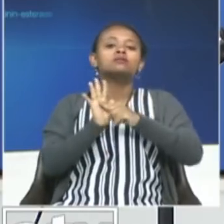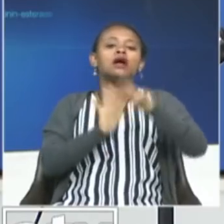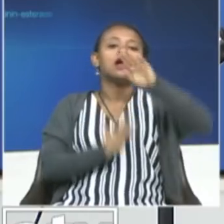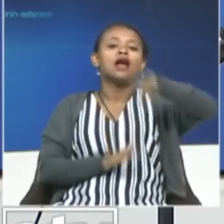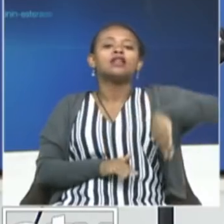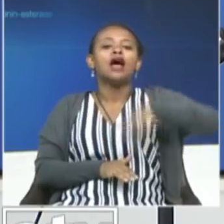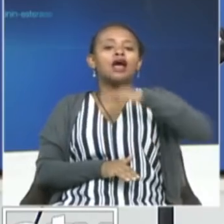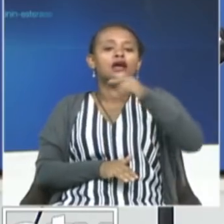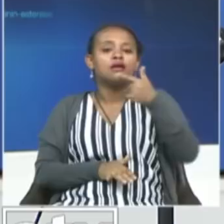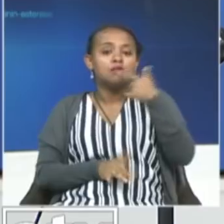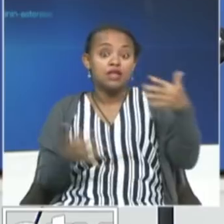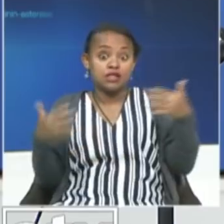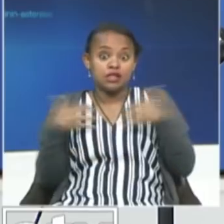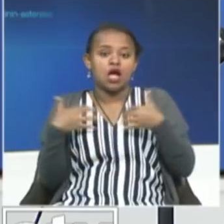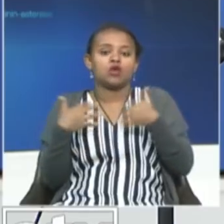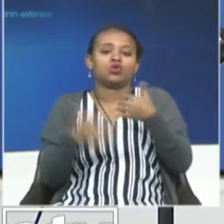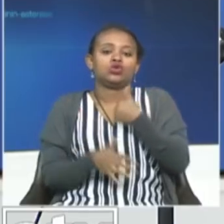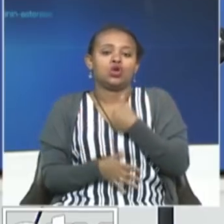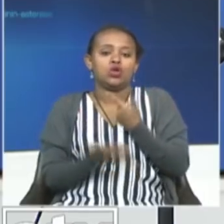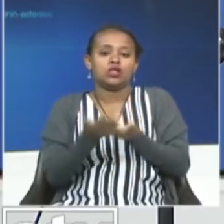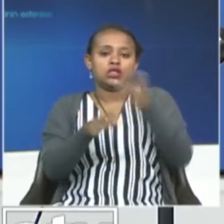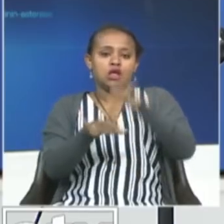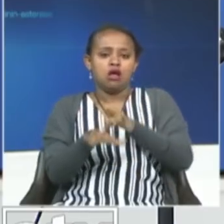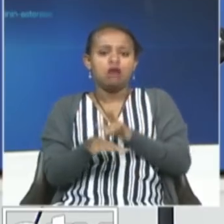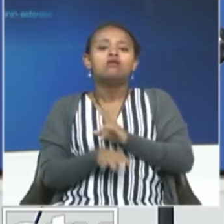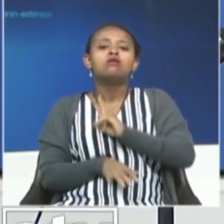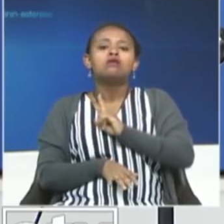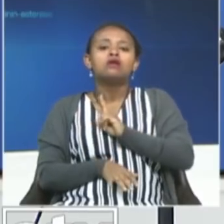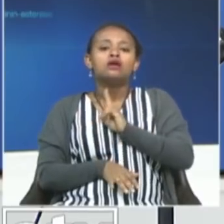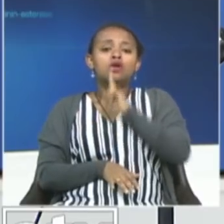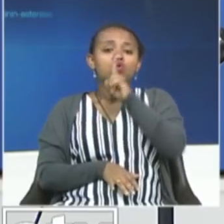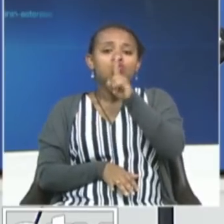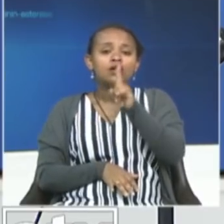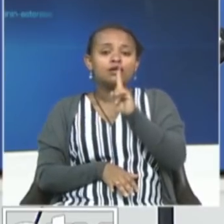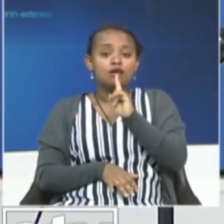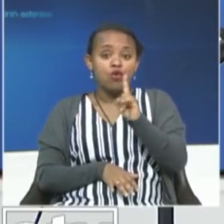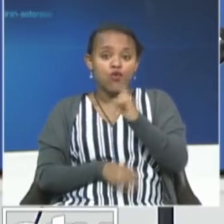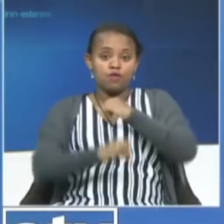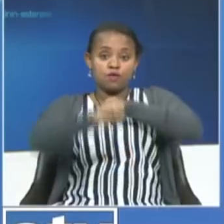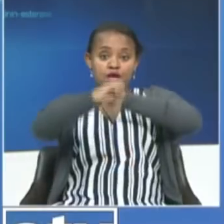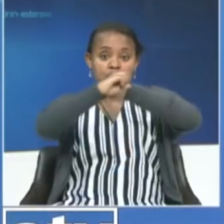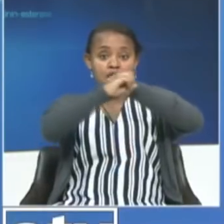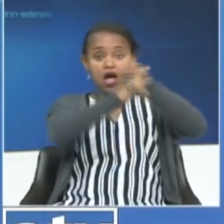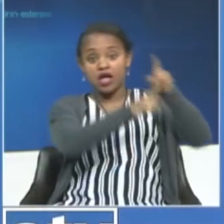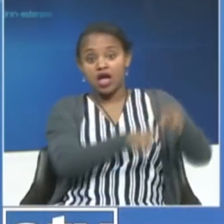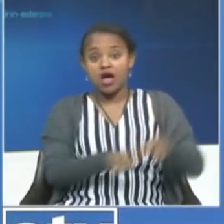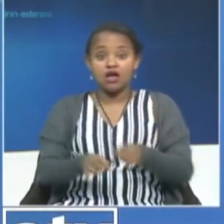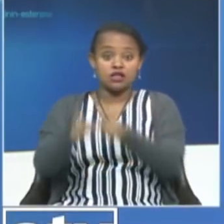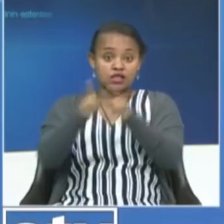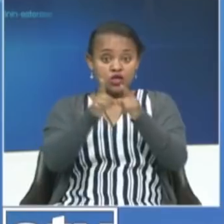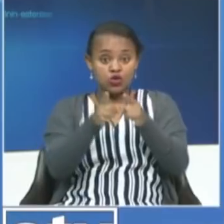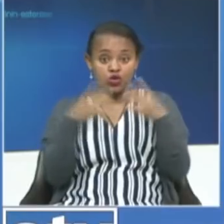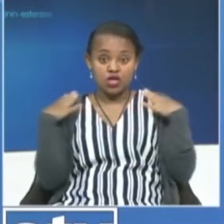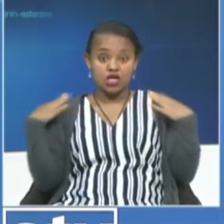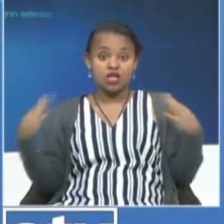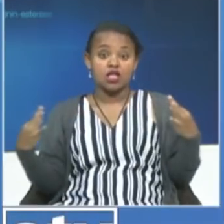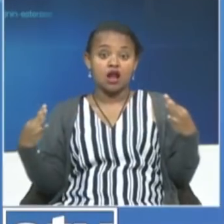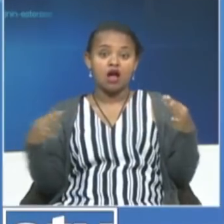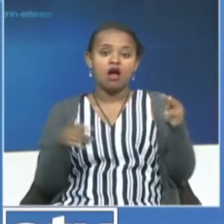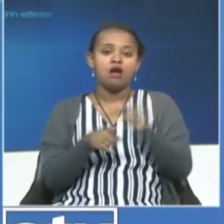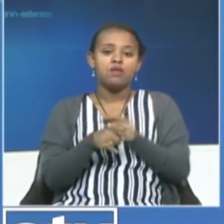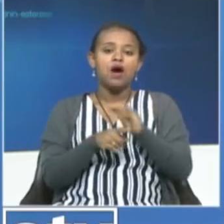መጋለጣችን አይቀርም የሚል ስጋቶች አሉ። እስቲ እዚህ ላይ እውነት ነው እንግዲህ መከላከያ ዘዴዎቹን ጤና ባለሙያ እኛ